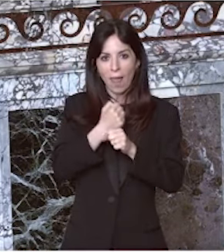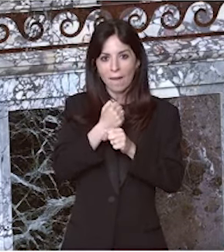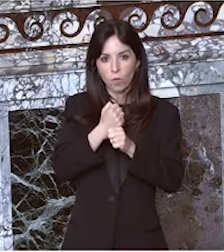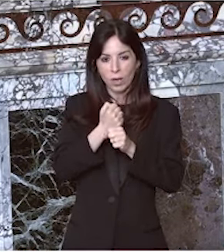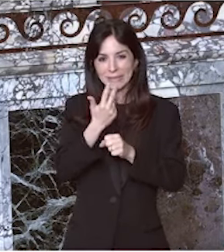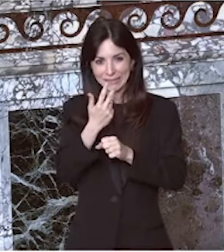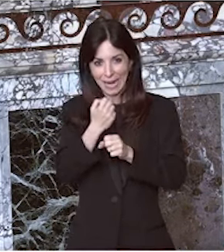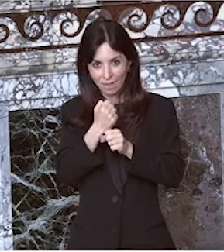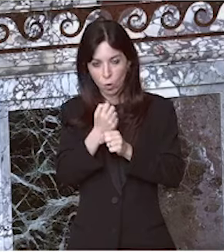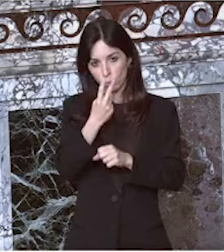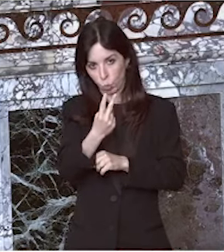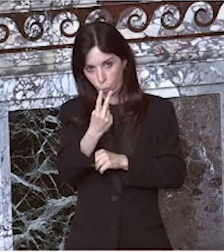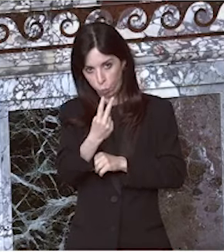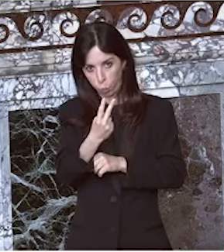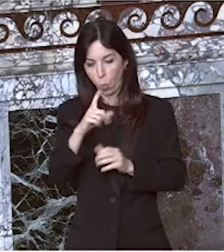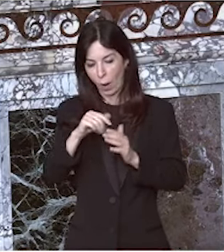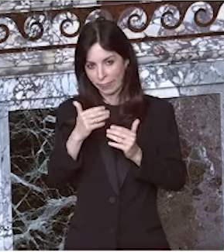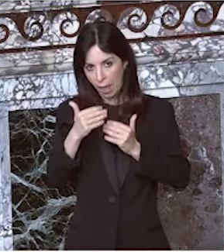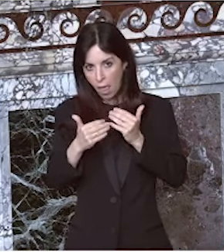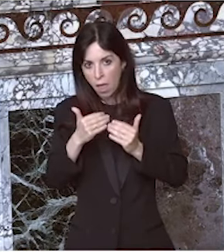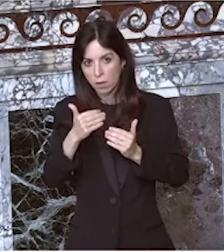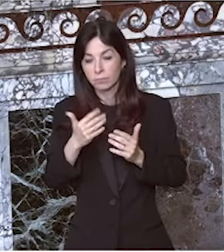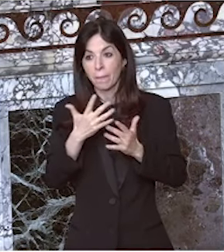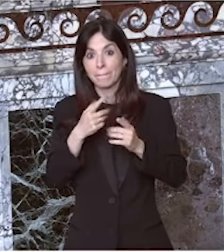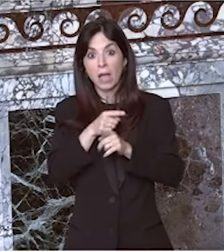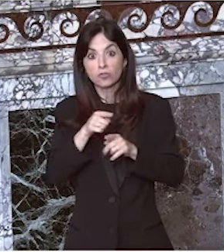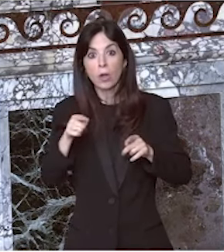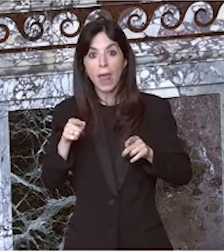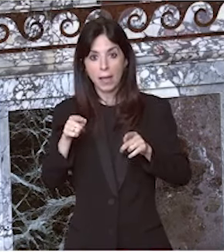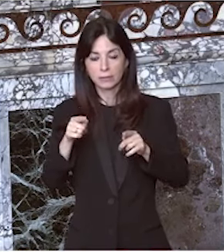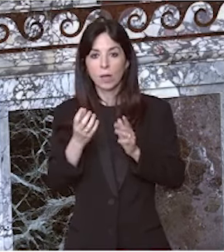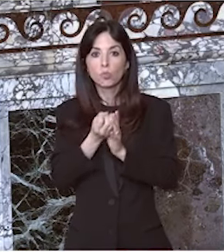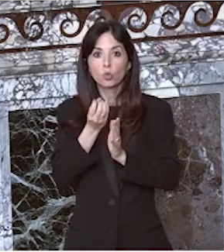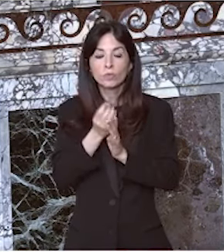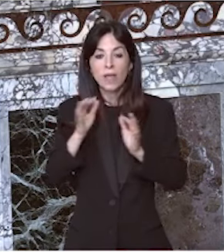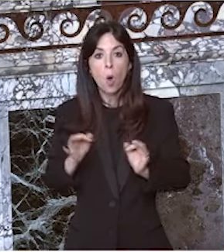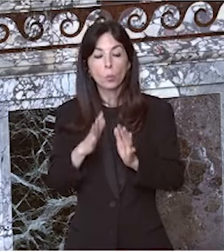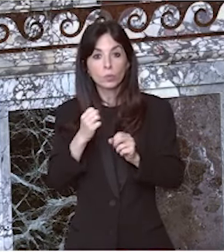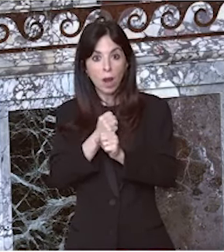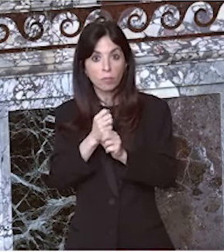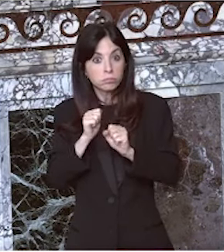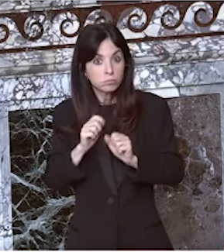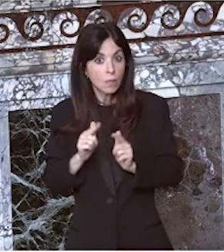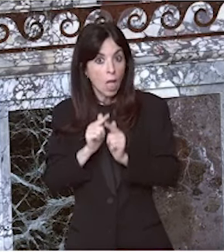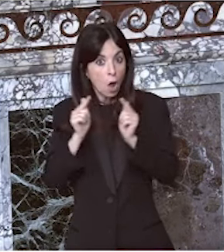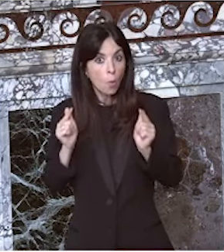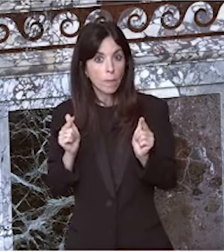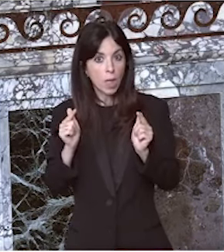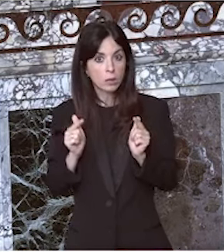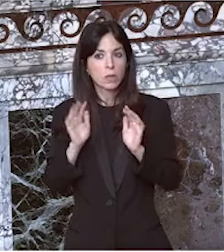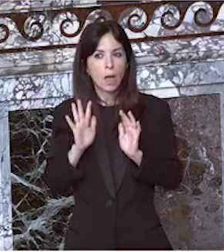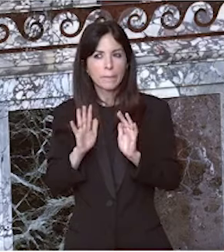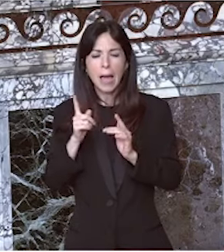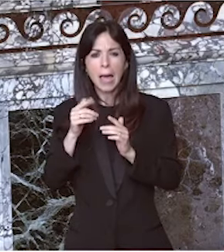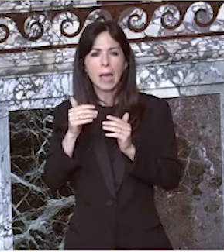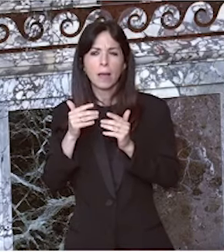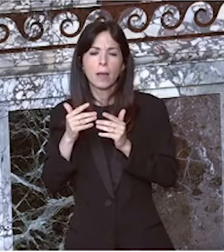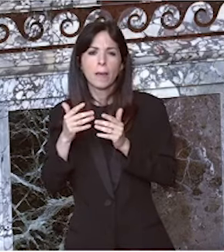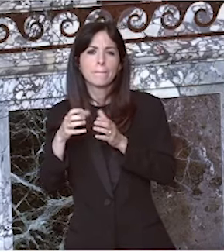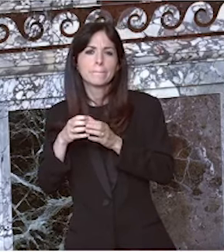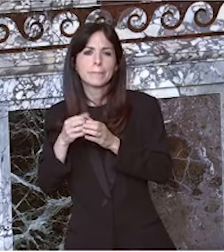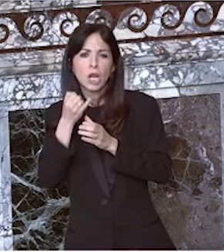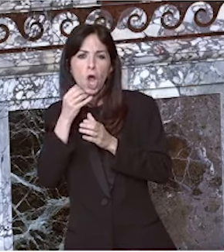tempo. Per la maggioranza di essi la produttività e le opportunità di lavoro aumenterebbero, ma per una significativa